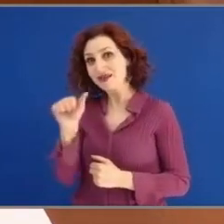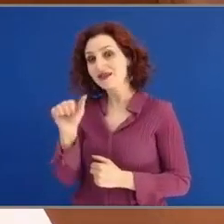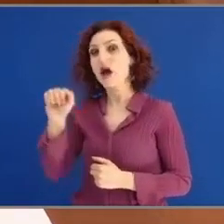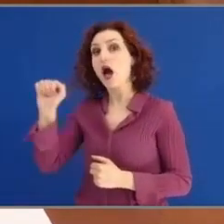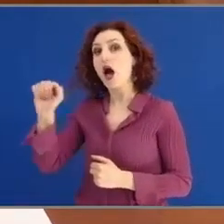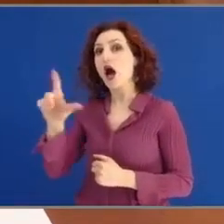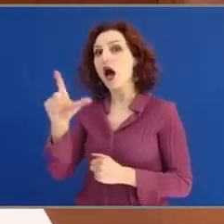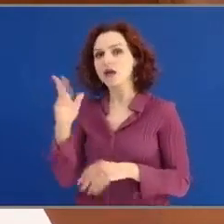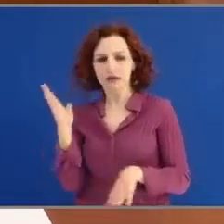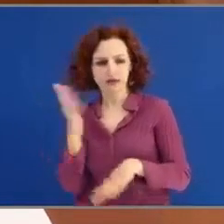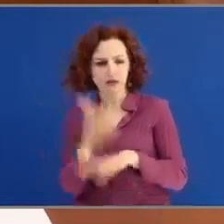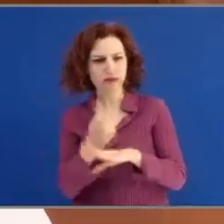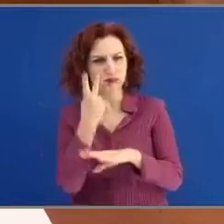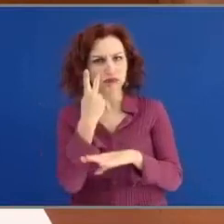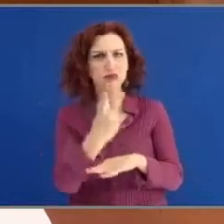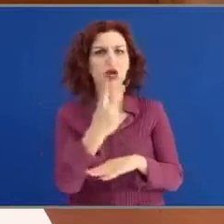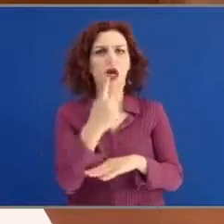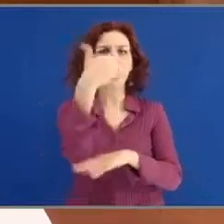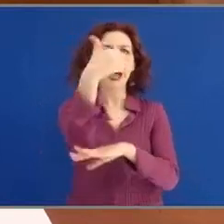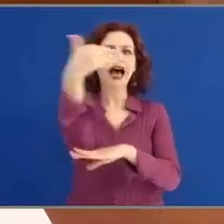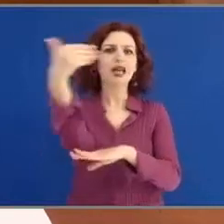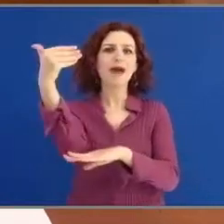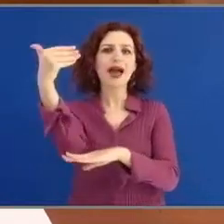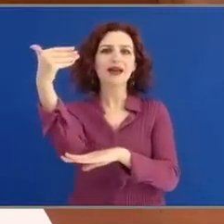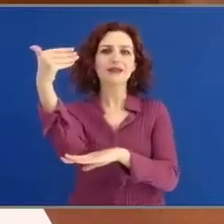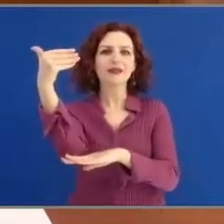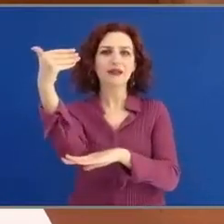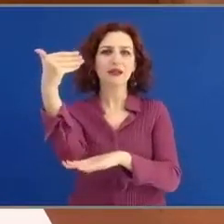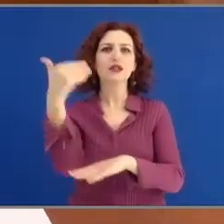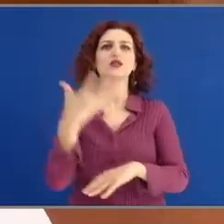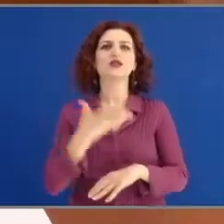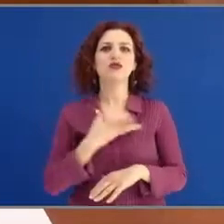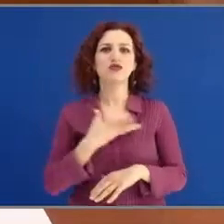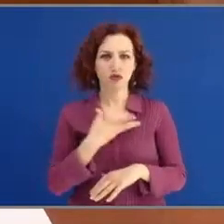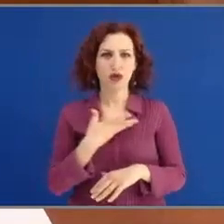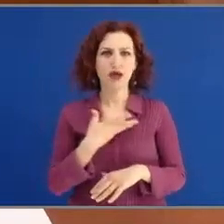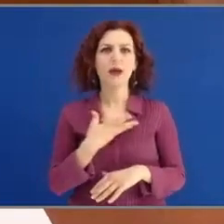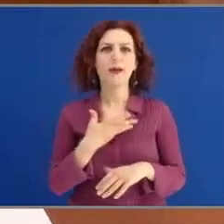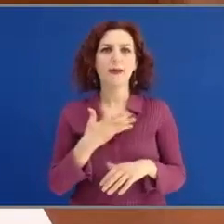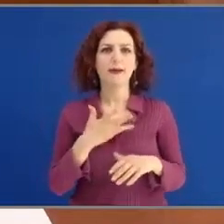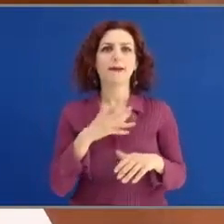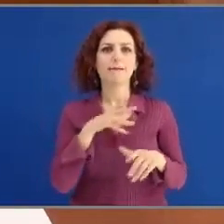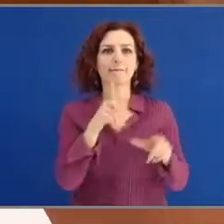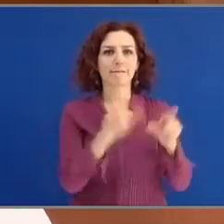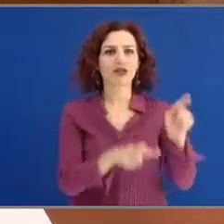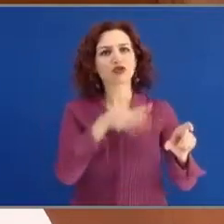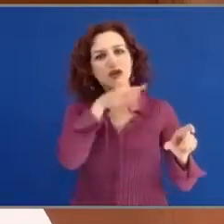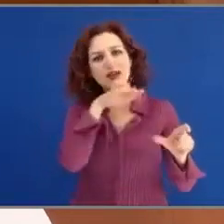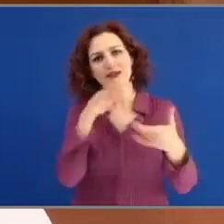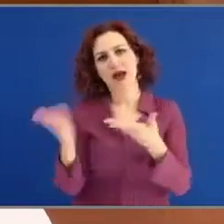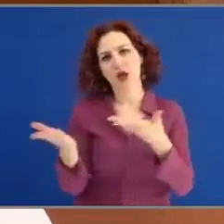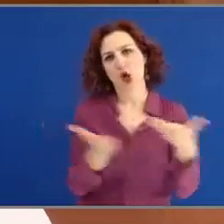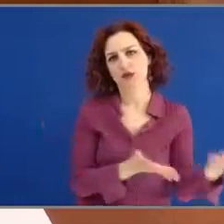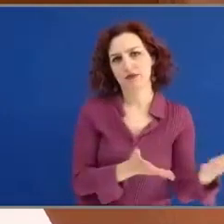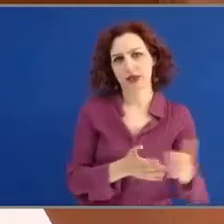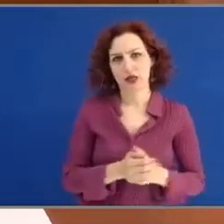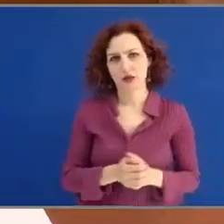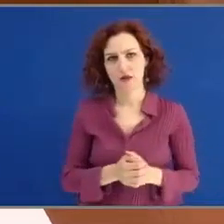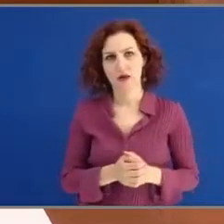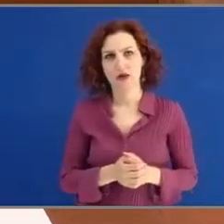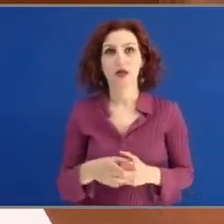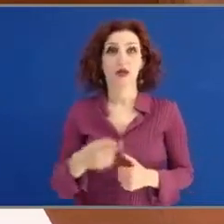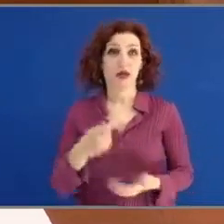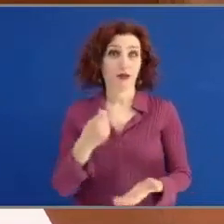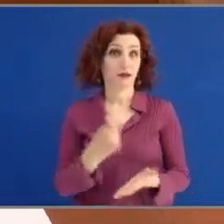addirittura degli alberghi che ospitavano delle persone anziane. Quindi qua è indispensabile, noi ci stiamo lavorando